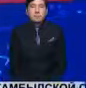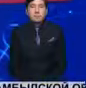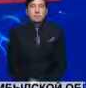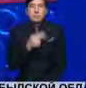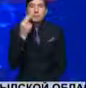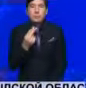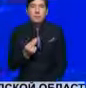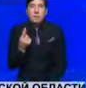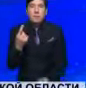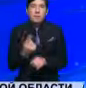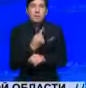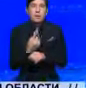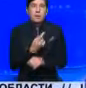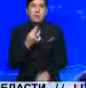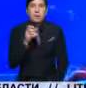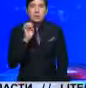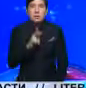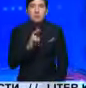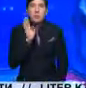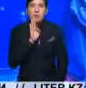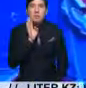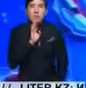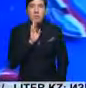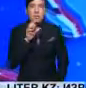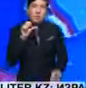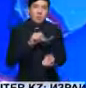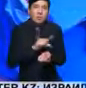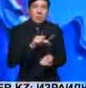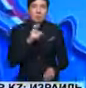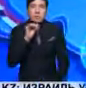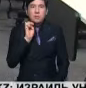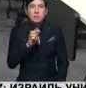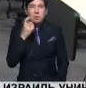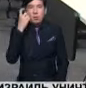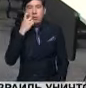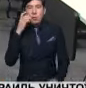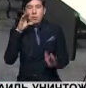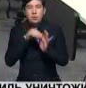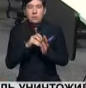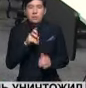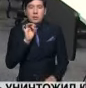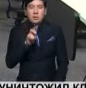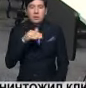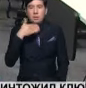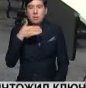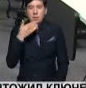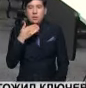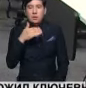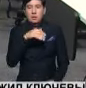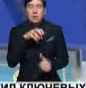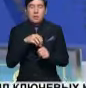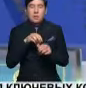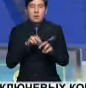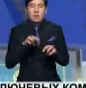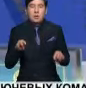В Астане впервые проверили сточные воды на наличие наркотических и психотропных веществ. Об этом на брифинге рассказал официальный представитель Министерства